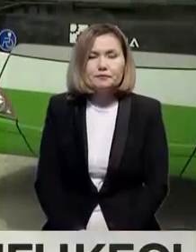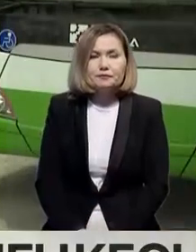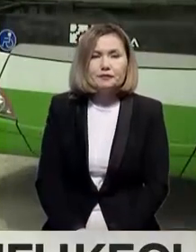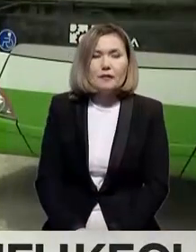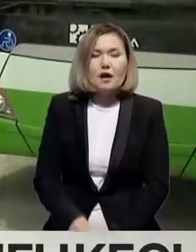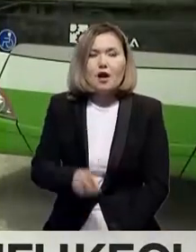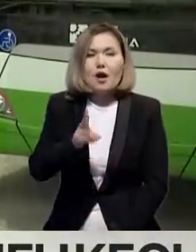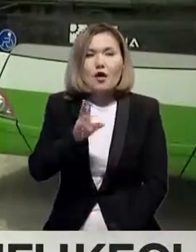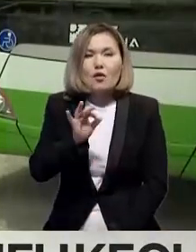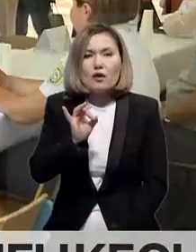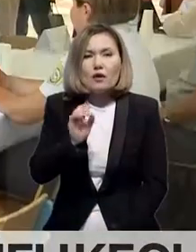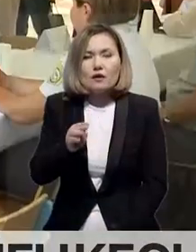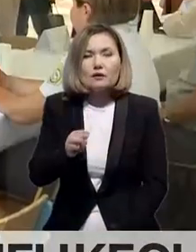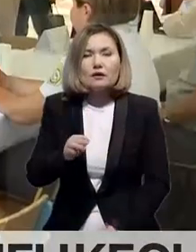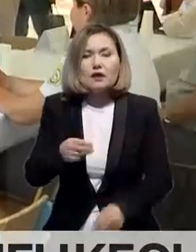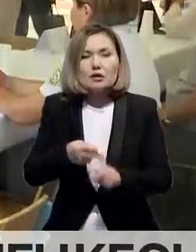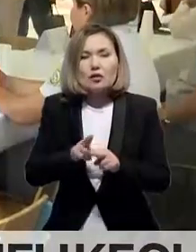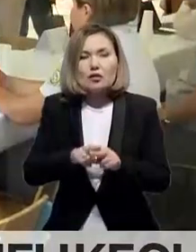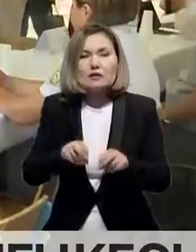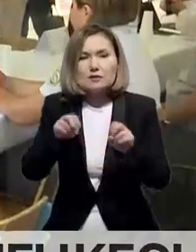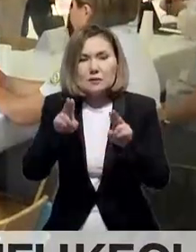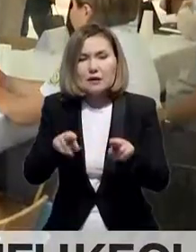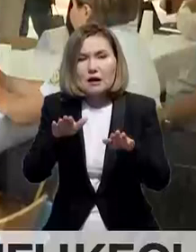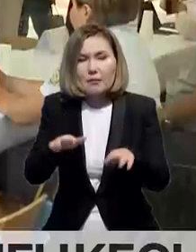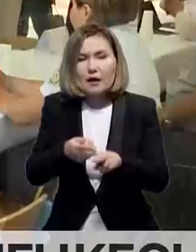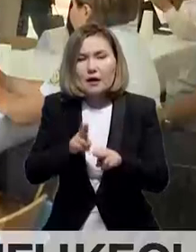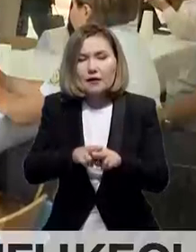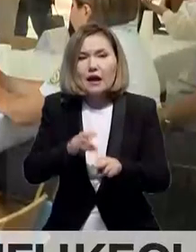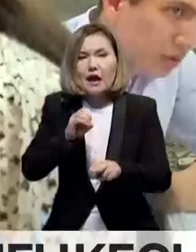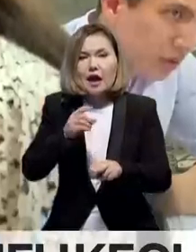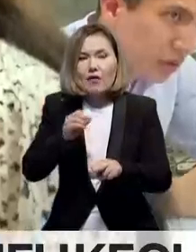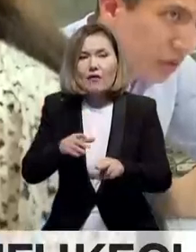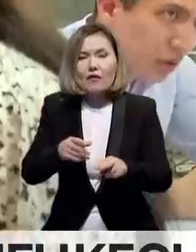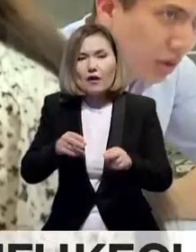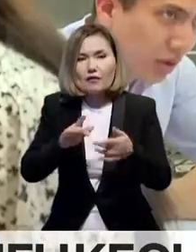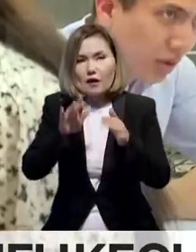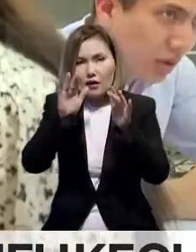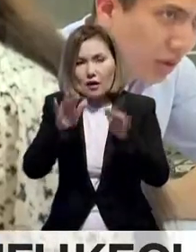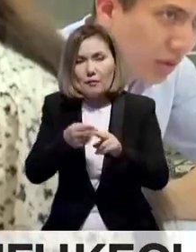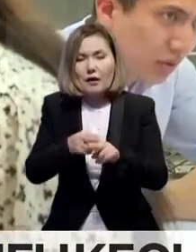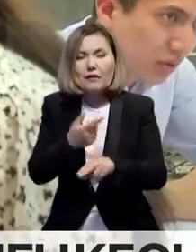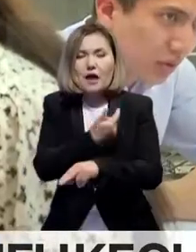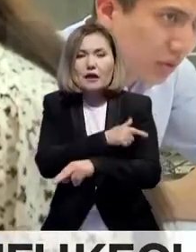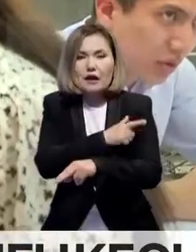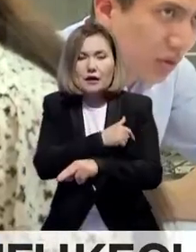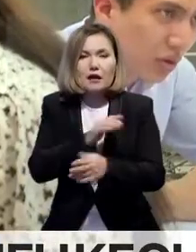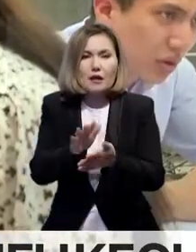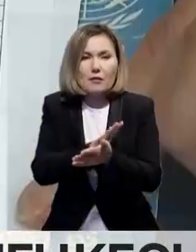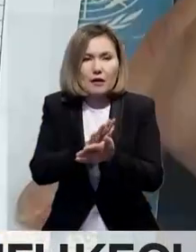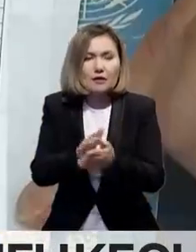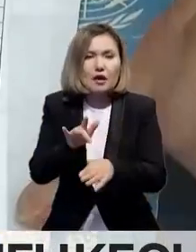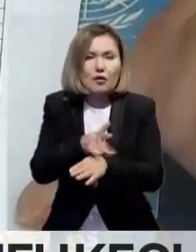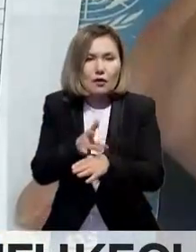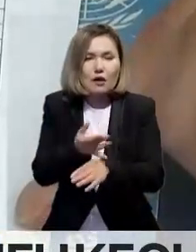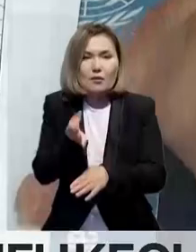Қорқыт сауда үйінің алдындағы шарада тұрғындар Егов электронды қызмет көрсету борышын пайдаланып, дәрігерге кезексіз қаралуға мүмкіндік алды. Жұмысы жүргендер